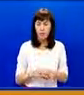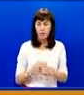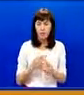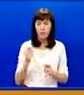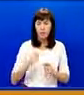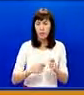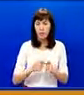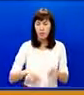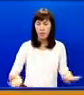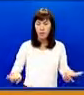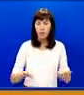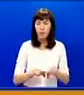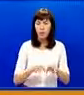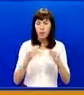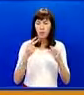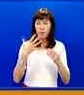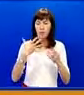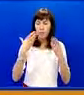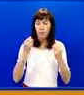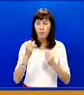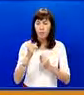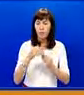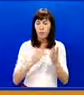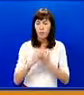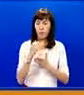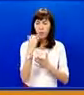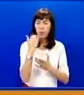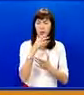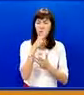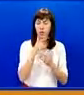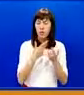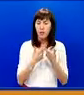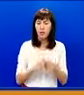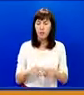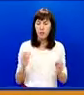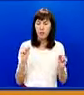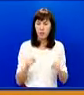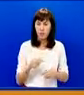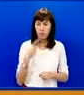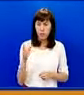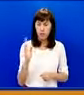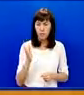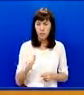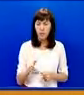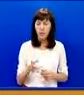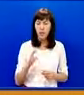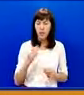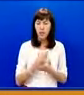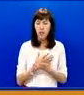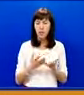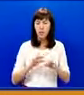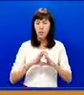кем түспейді. Бес күн бойы жалғасатын көрмеде жоғары сапа мен заманауи техниканың мүмкіндіктері көрсетілмек. Отандық өнімнің